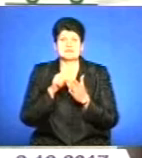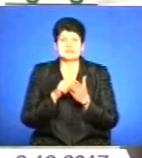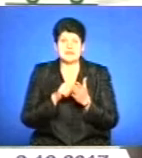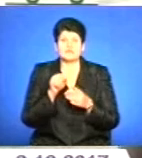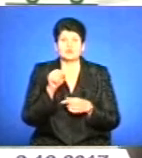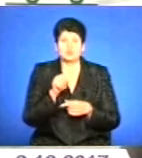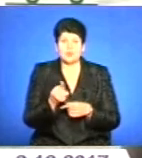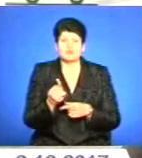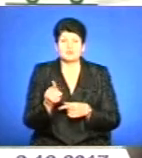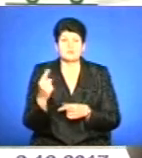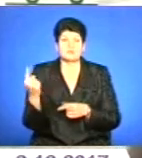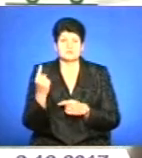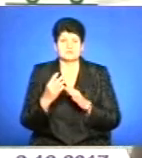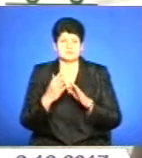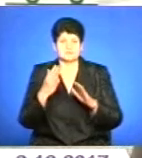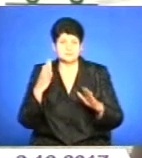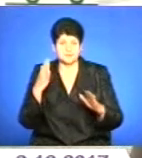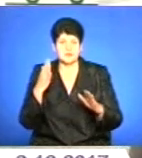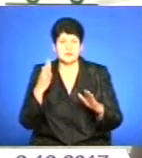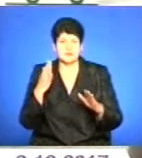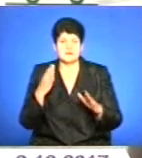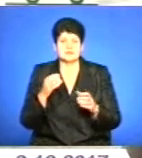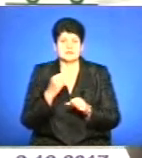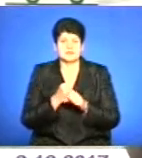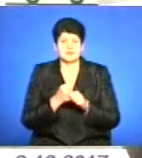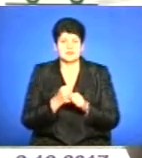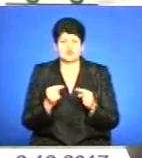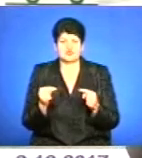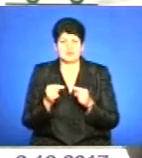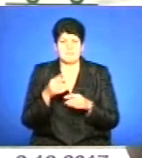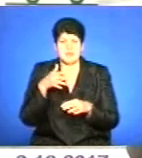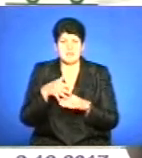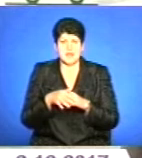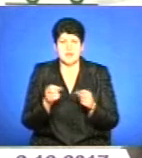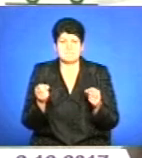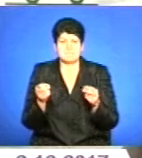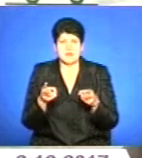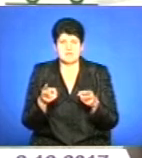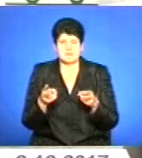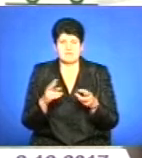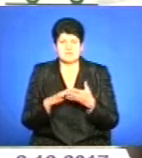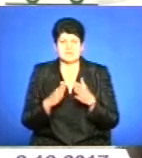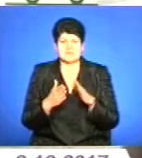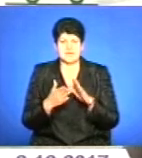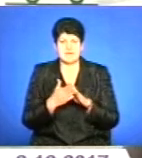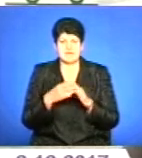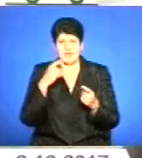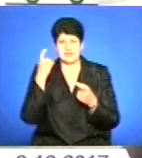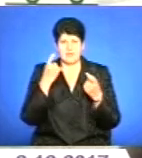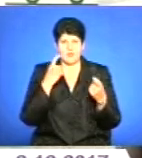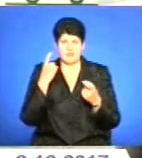всего выработать четкое понимание опасности в управлении состоянием алкогольного опьянения. Очки,